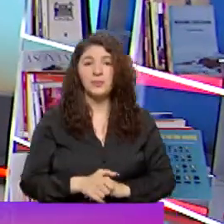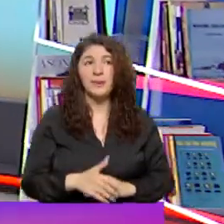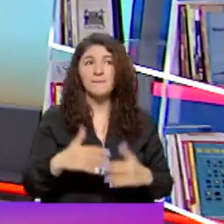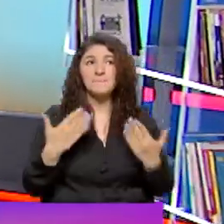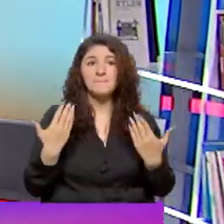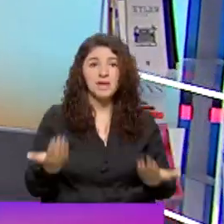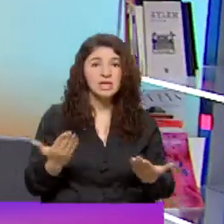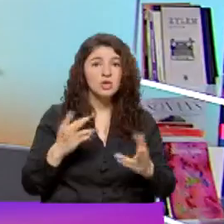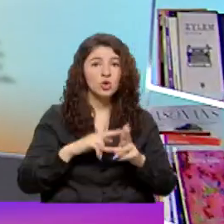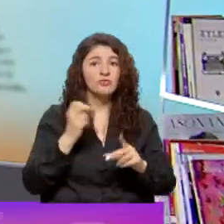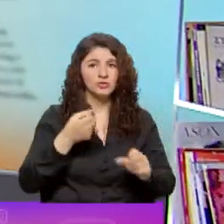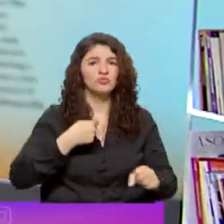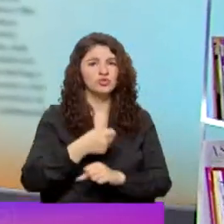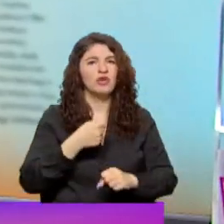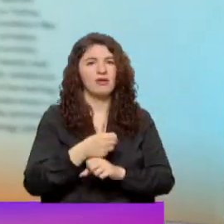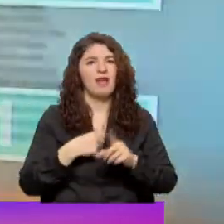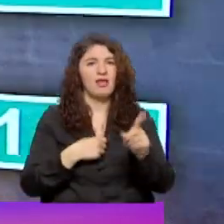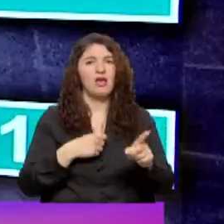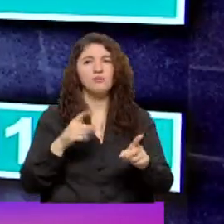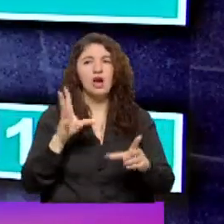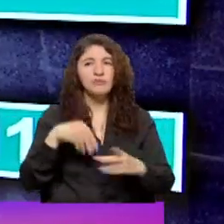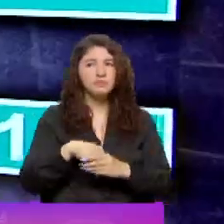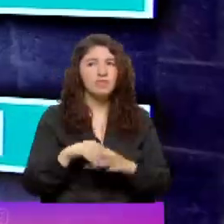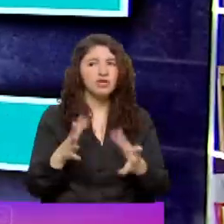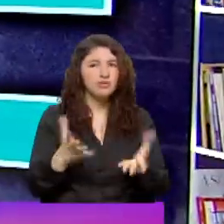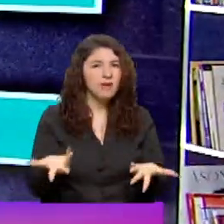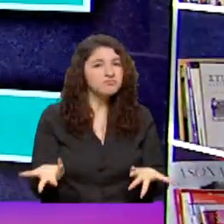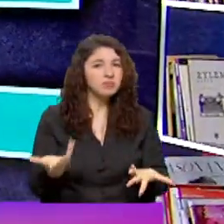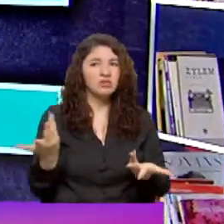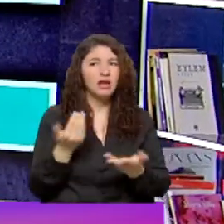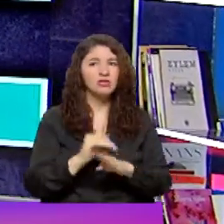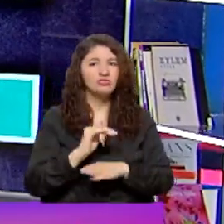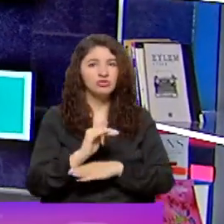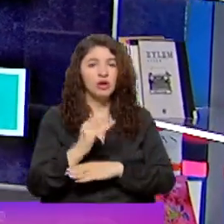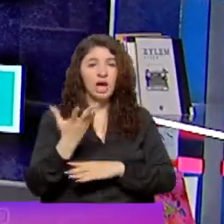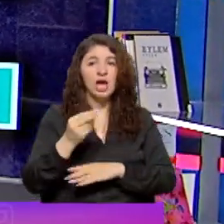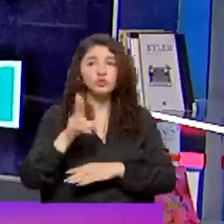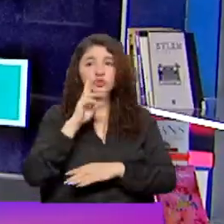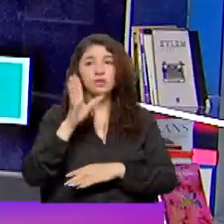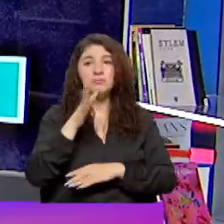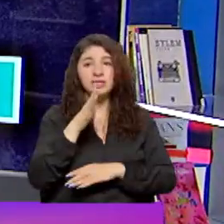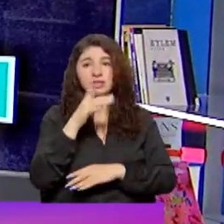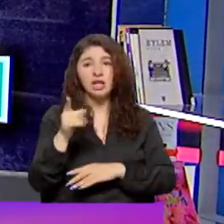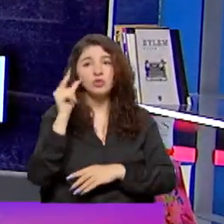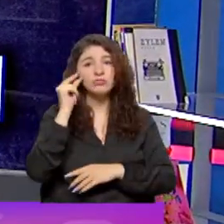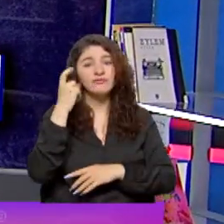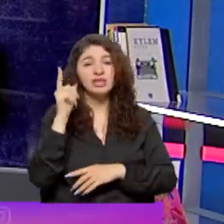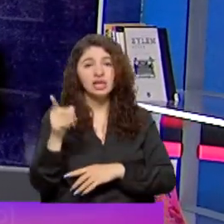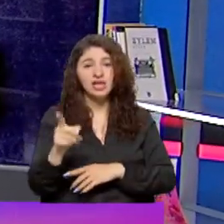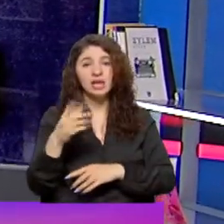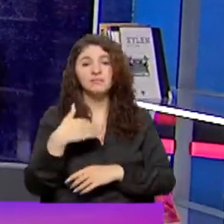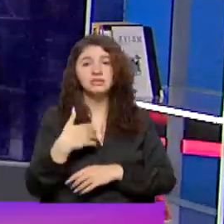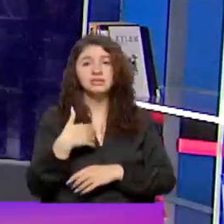bu peki Corona ile mücadele bu kapsamda acaba neler yaşanıyor en son bilgiler uzman